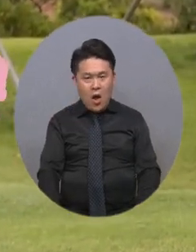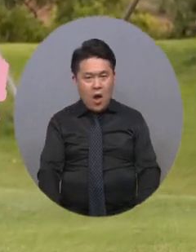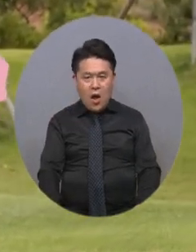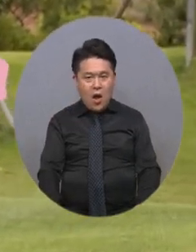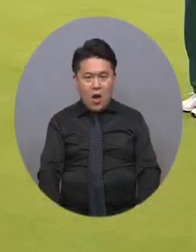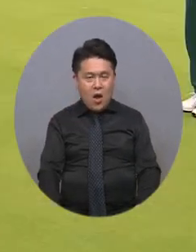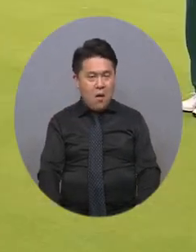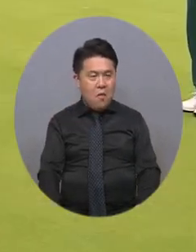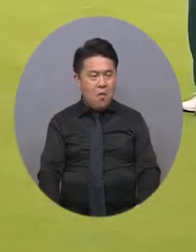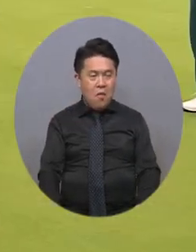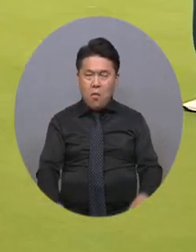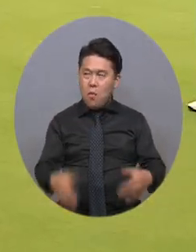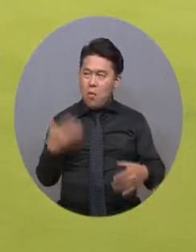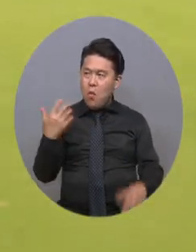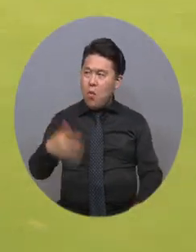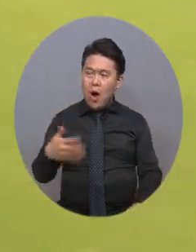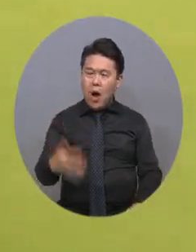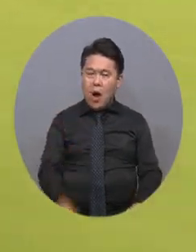드라마를 쓰네.